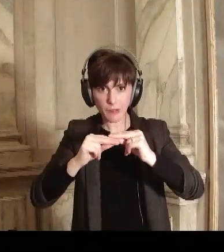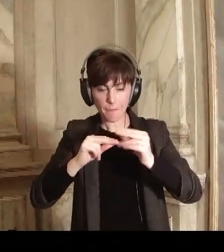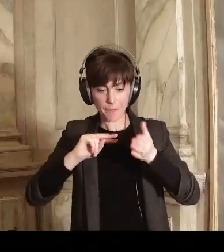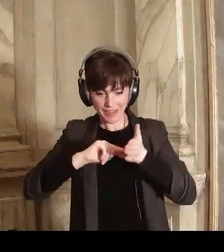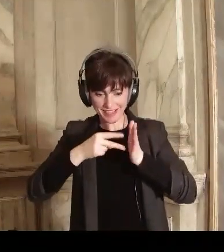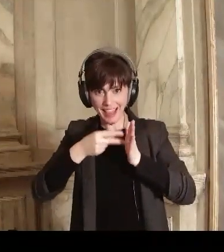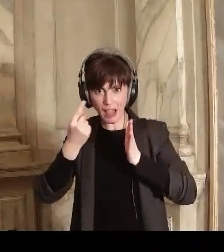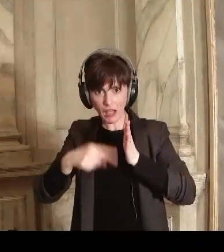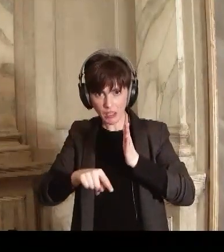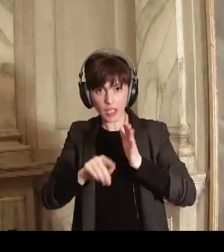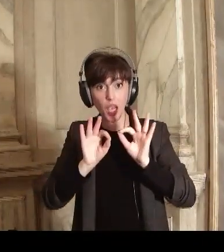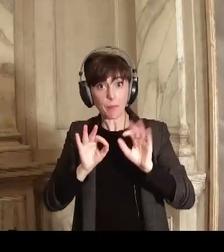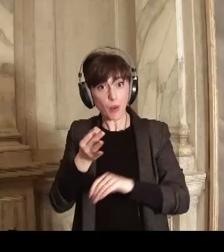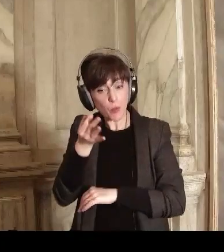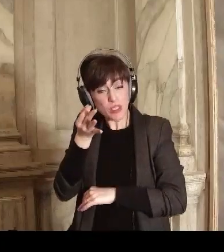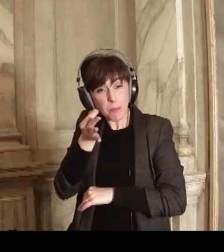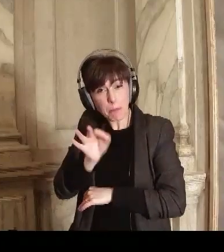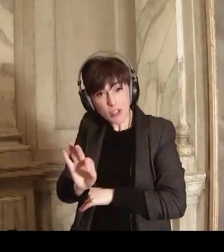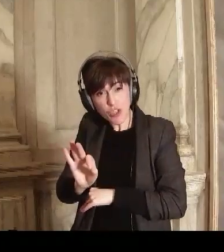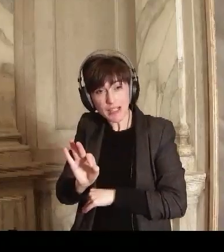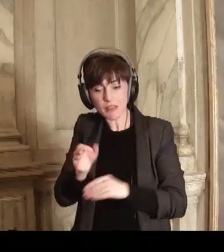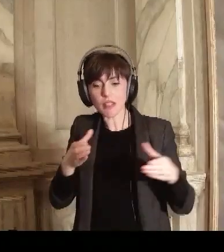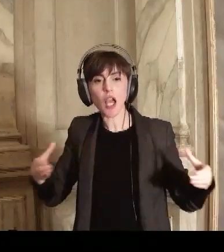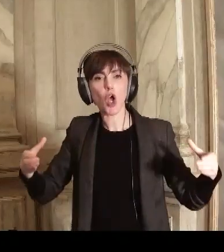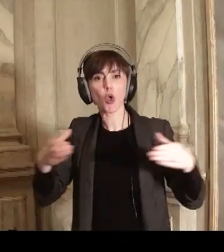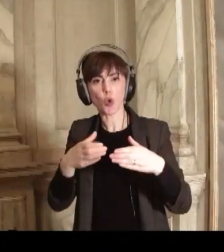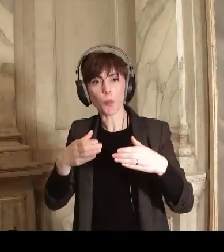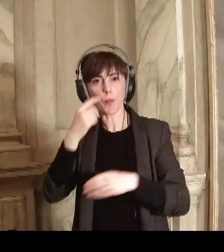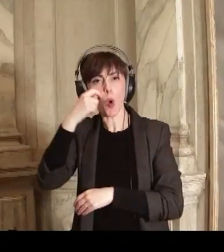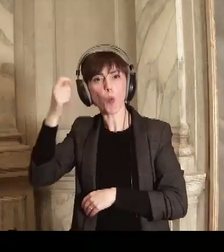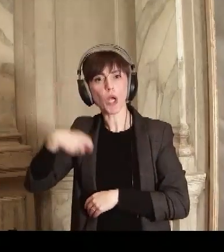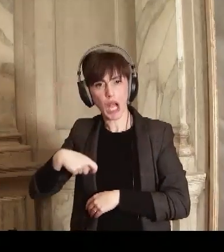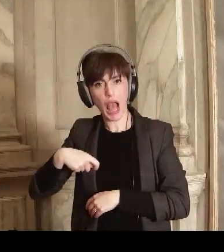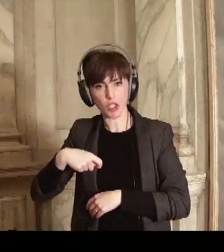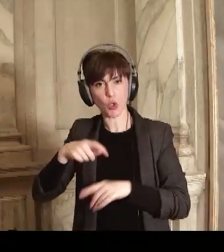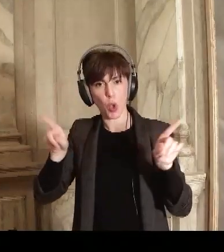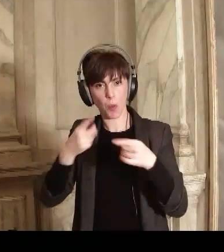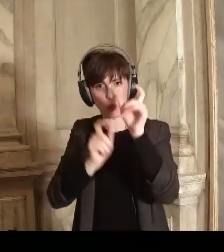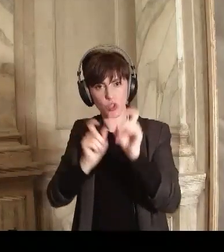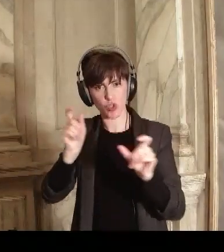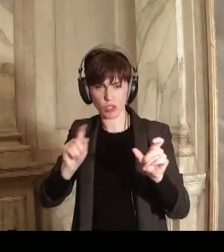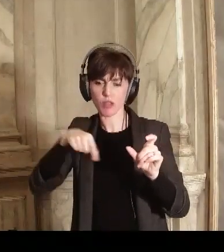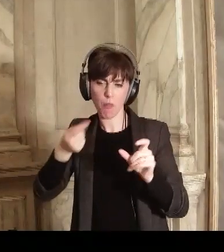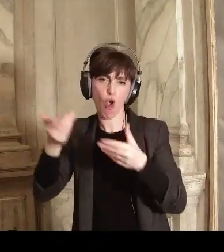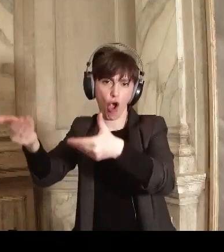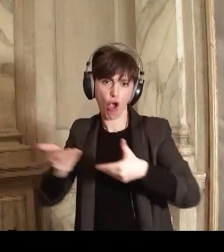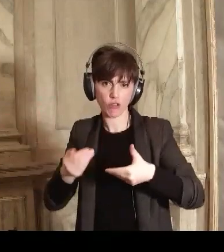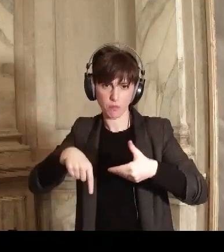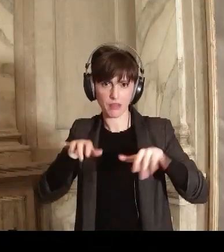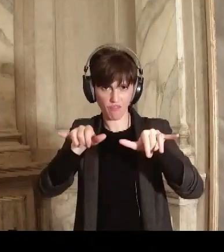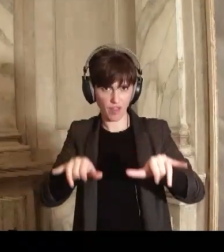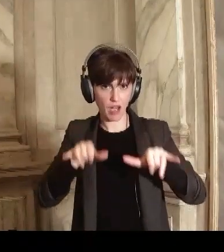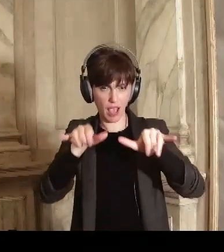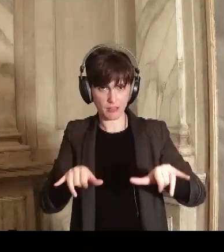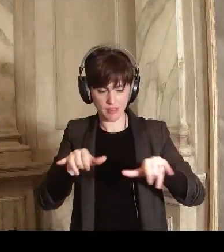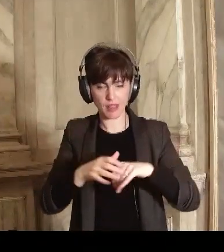di ricerca informatica ucraino Rispishar, che sarà poi ospite a Venezia. Nella sezione Sound Studies